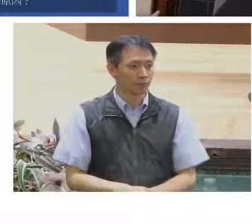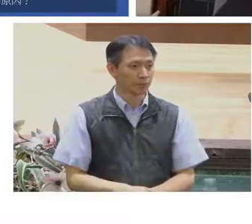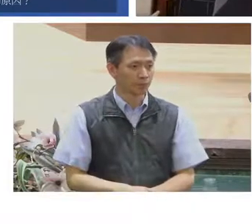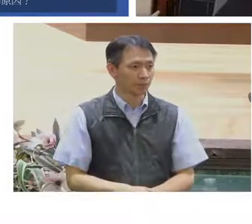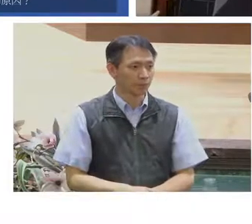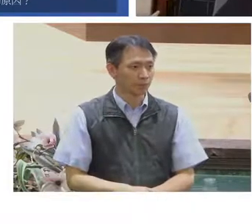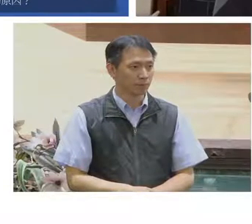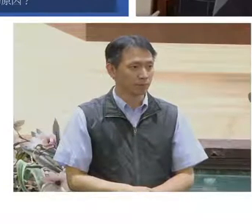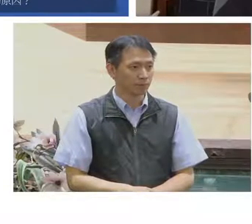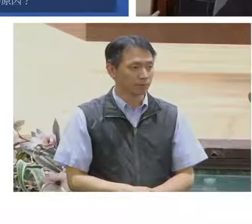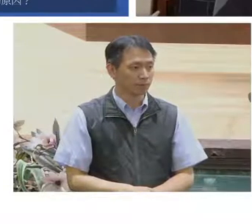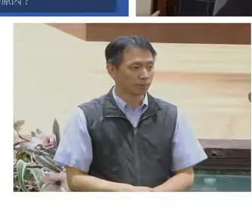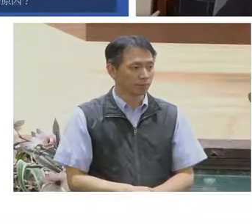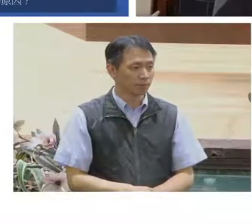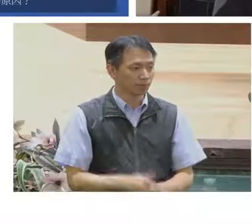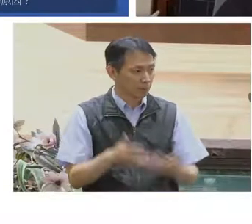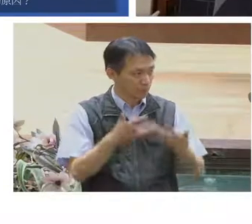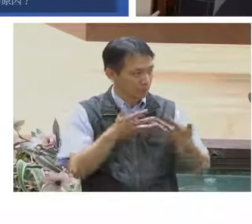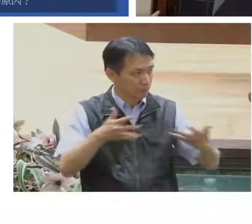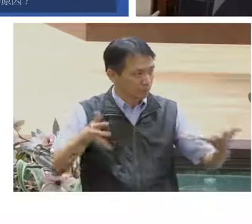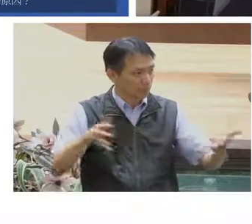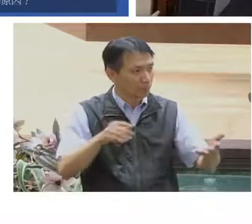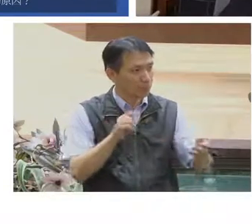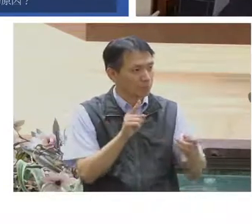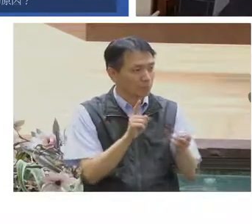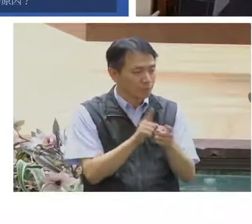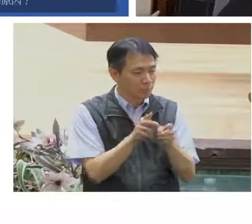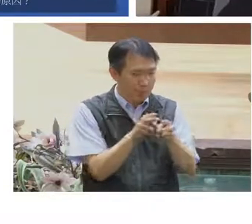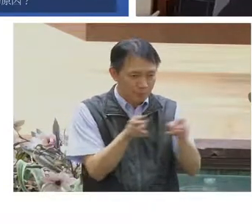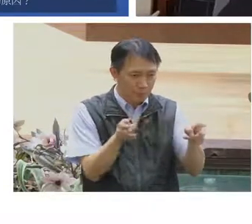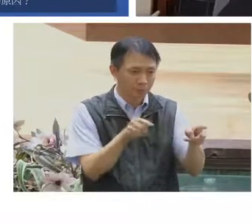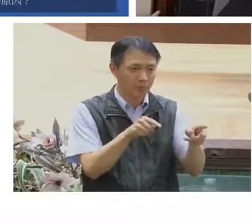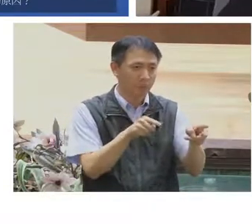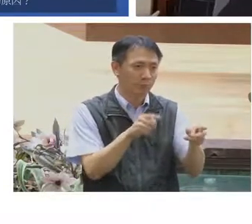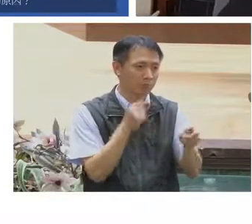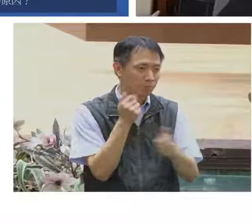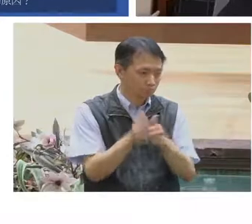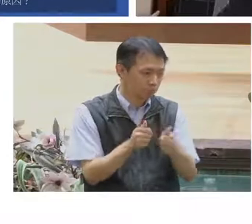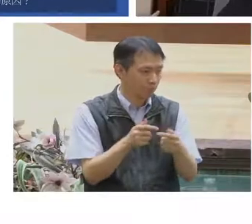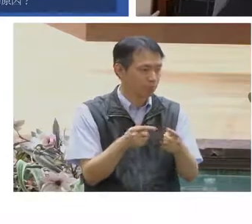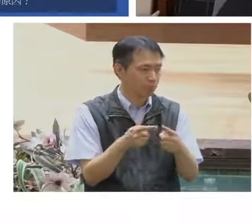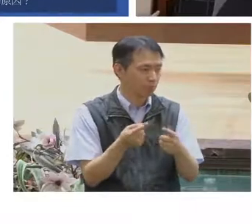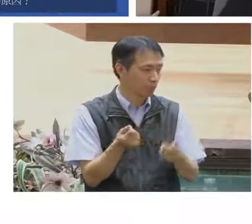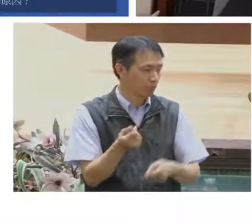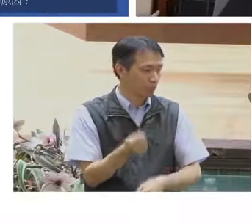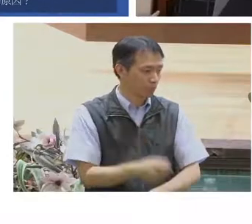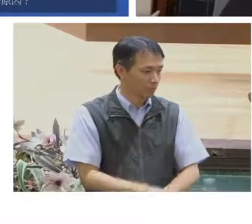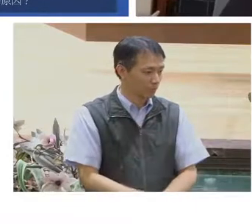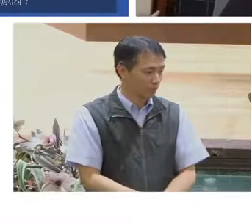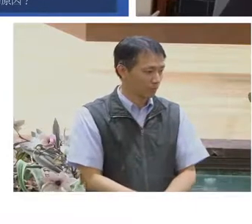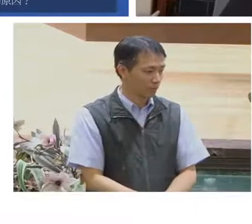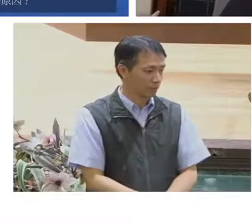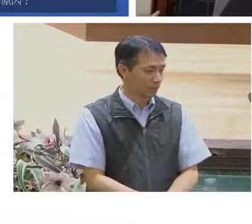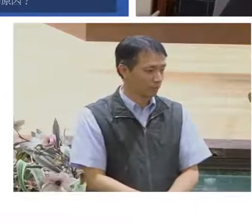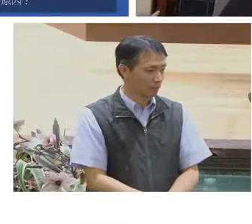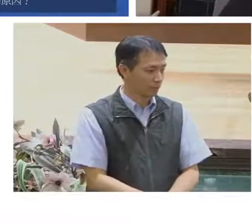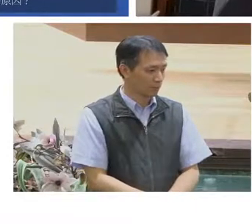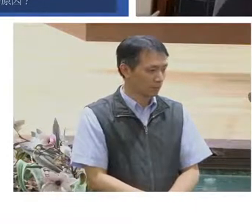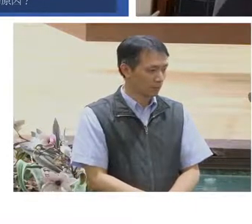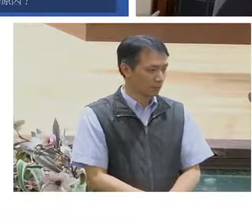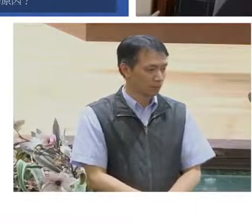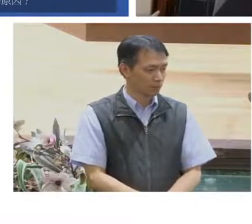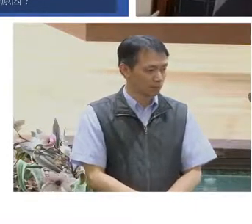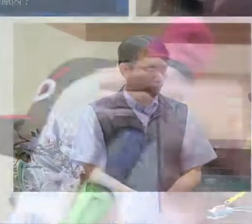与所以就一些很比较这些敏感的政治议题的参与的人就不多。